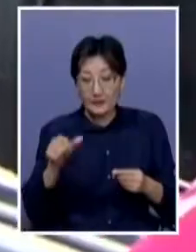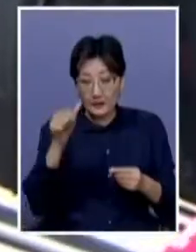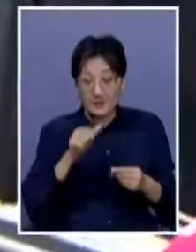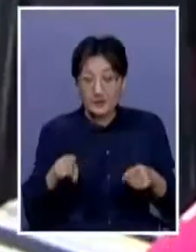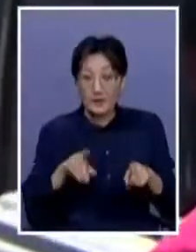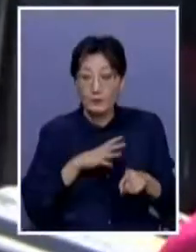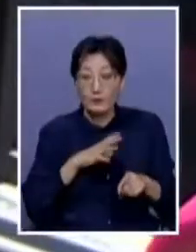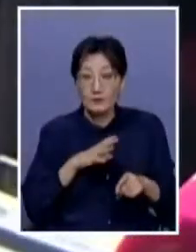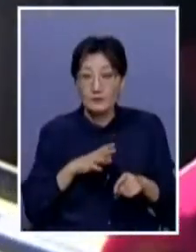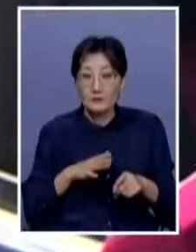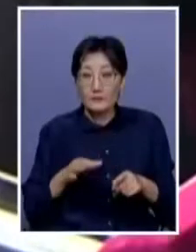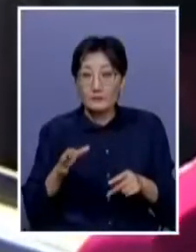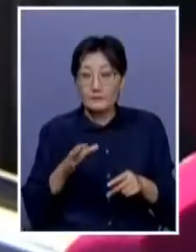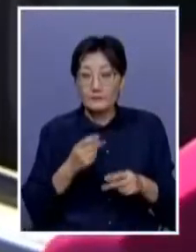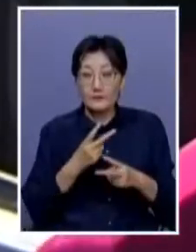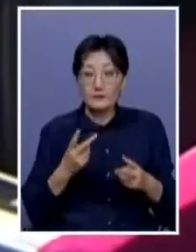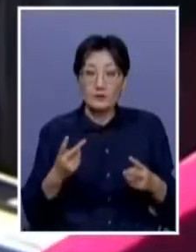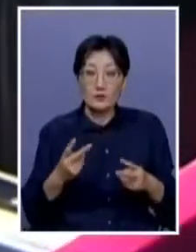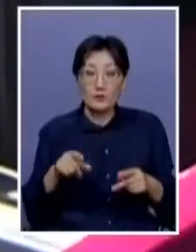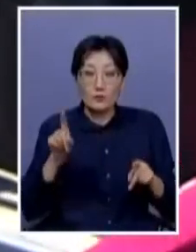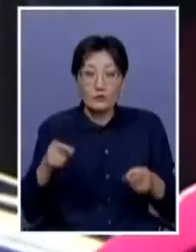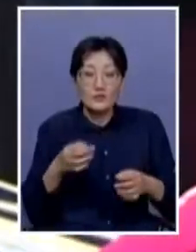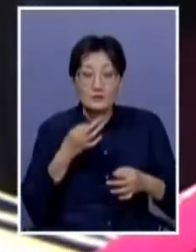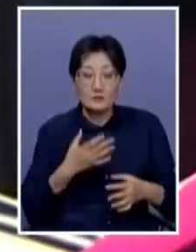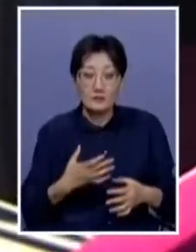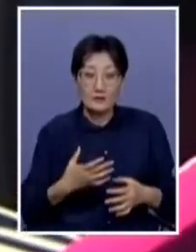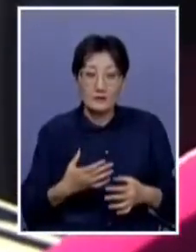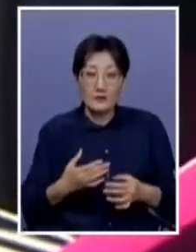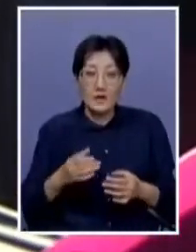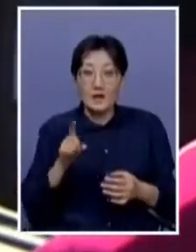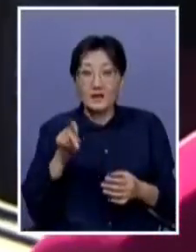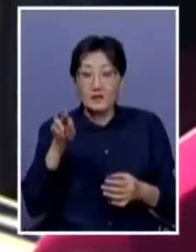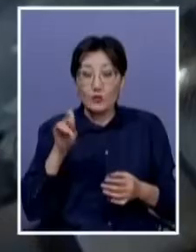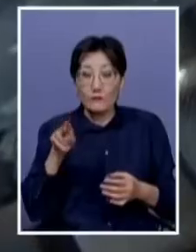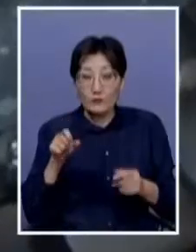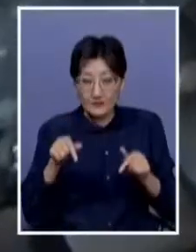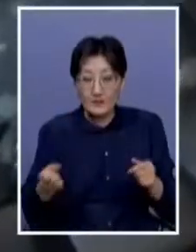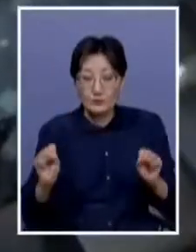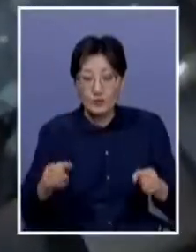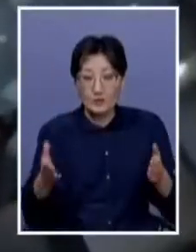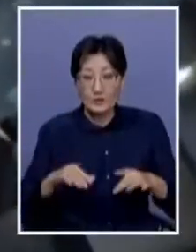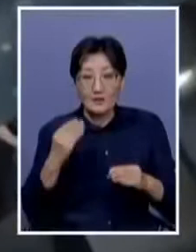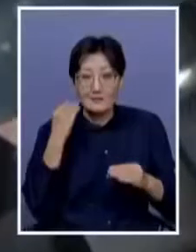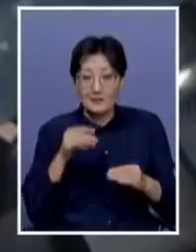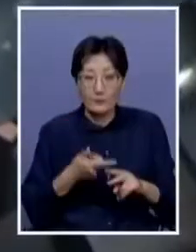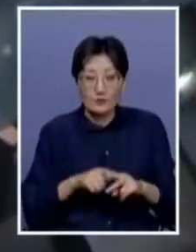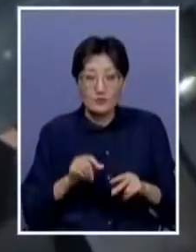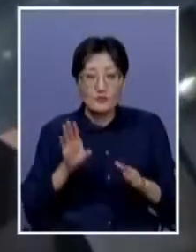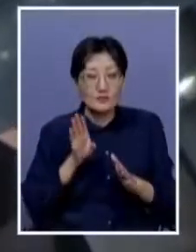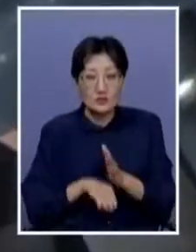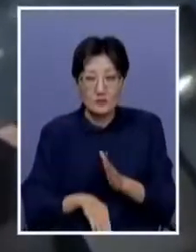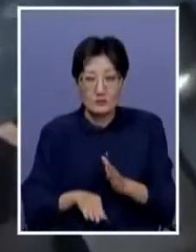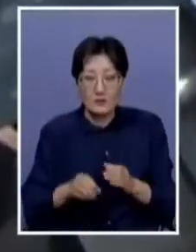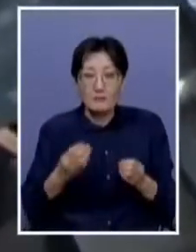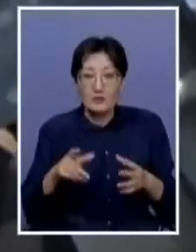болды. Мы вот только что видели. Очень даже нравится. Ходовку оставить можно здесь. Сапасы өте нашар. Жай одан аяғын